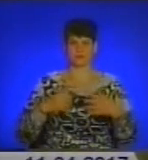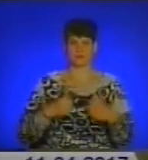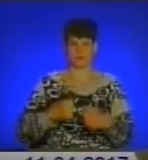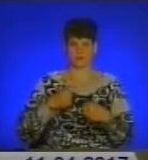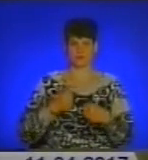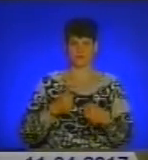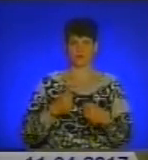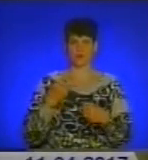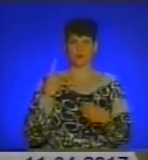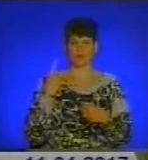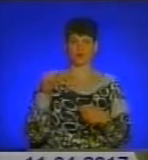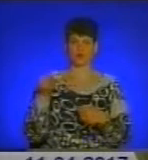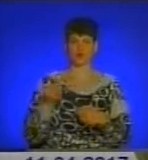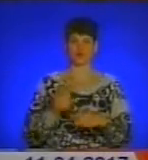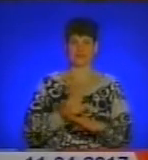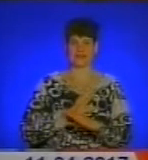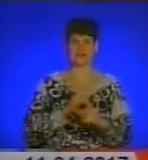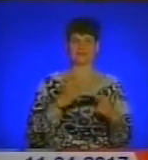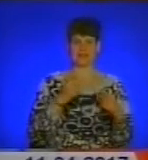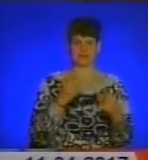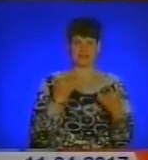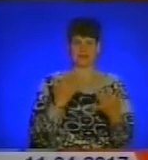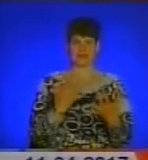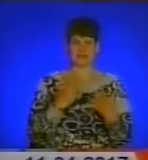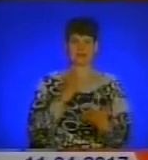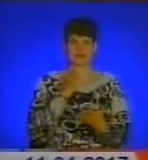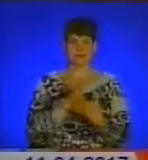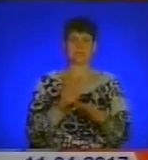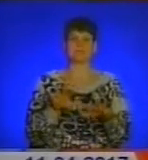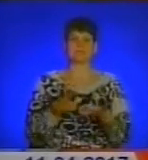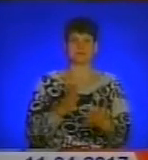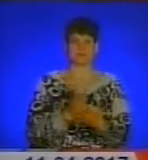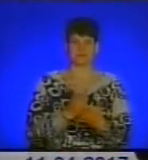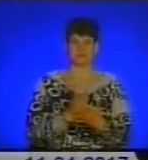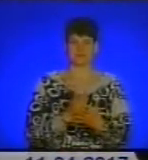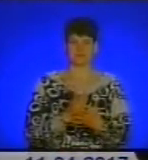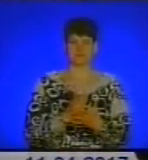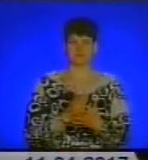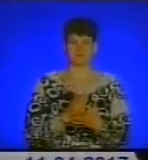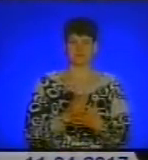Один той, що загинув, іншого ми зараз встановлюємо місце знаходження. Наглі,